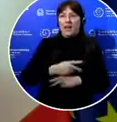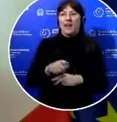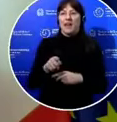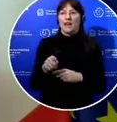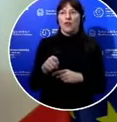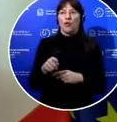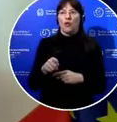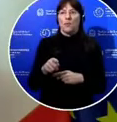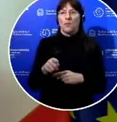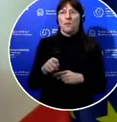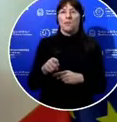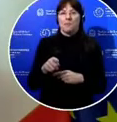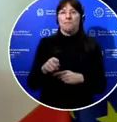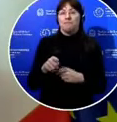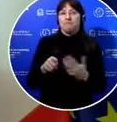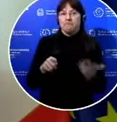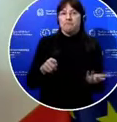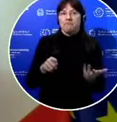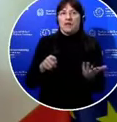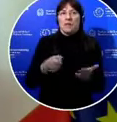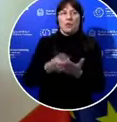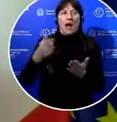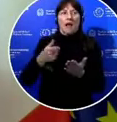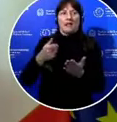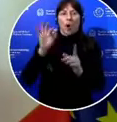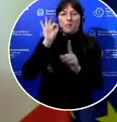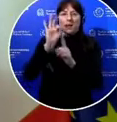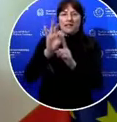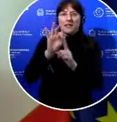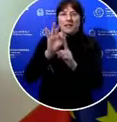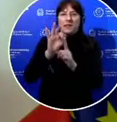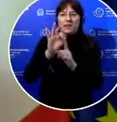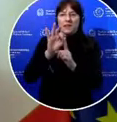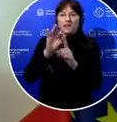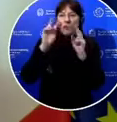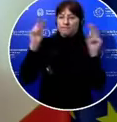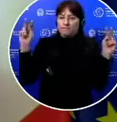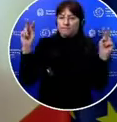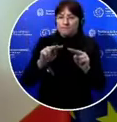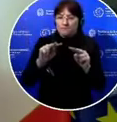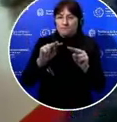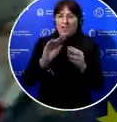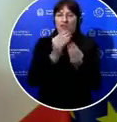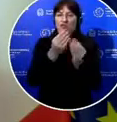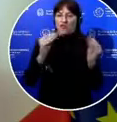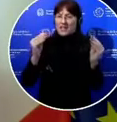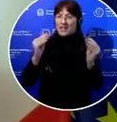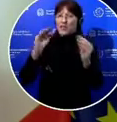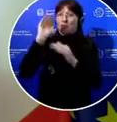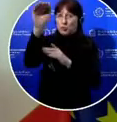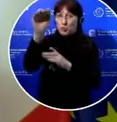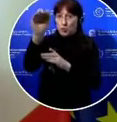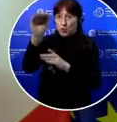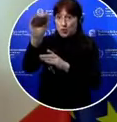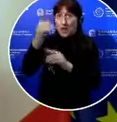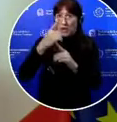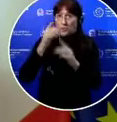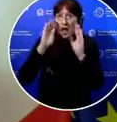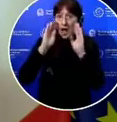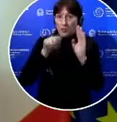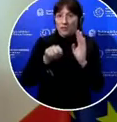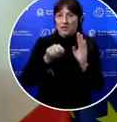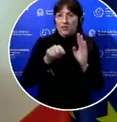cui mettiamo al centro il futuro della Next Generation EU dimenticare quello che invece è una problematica